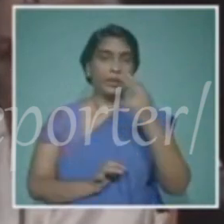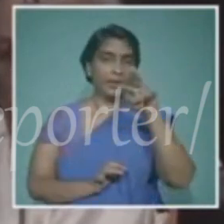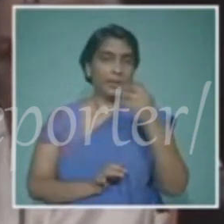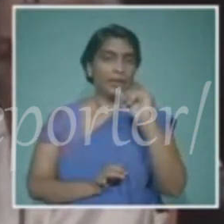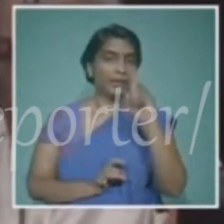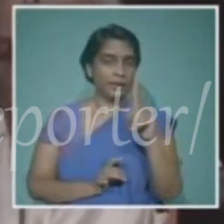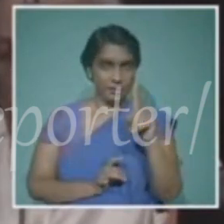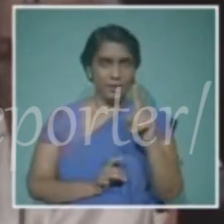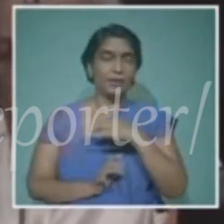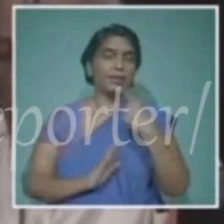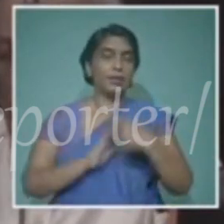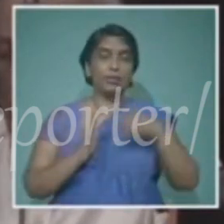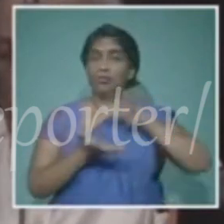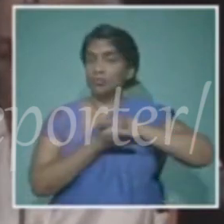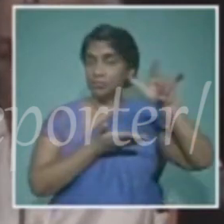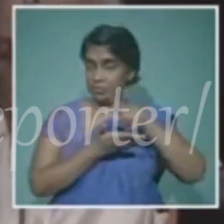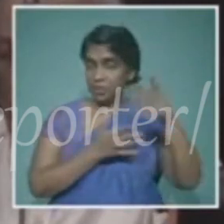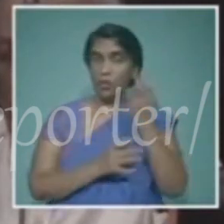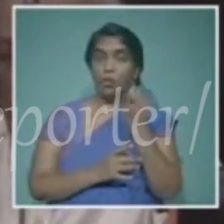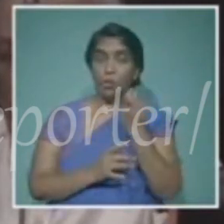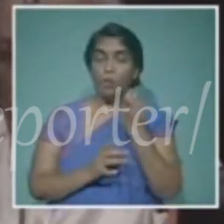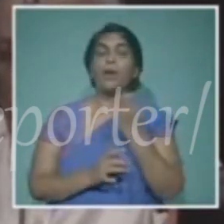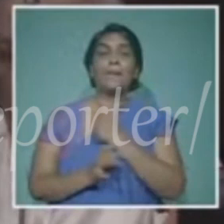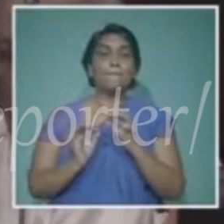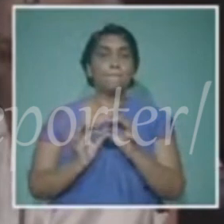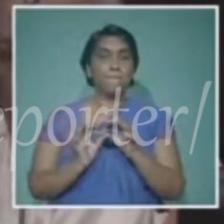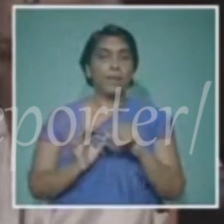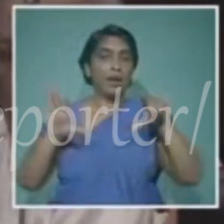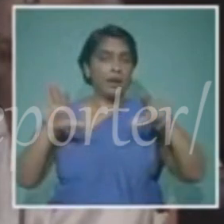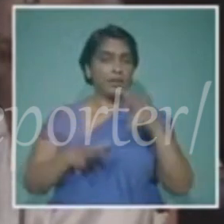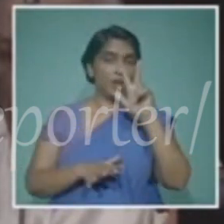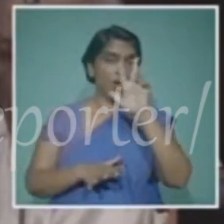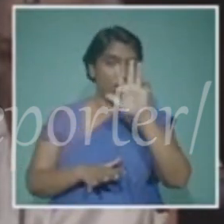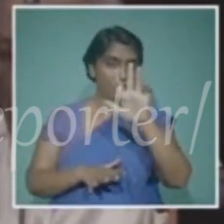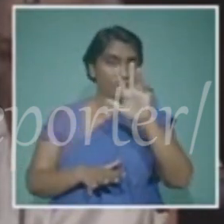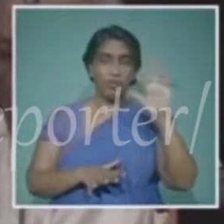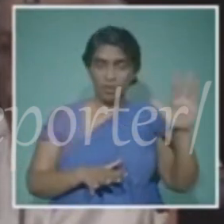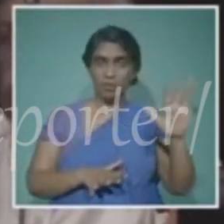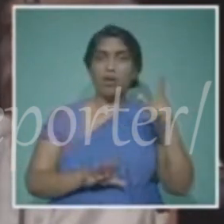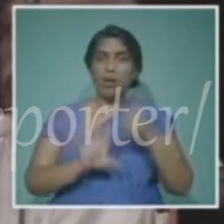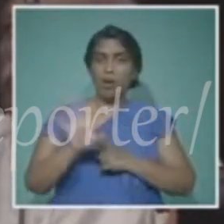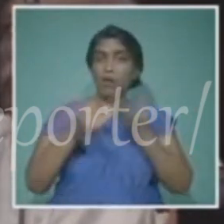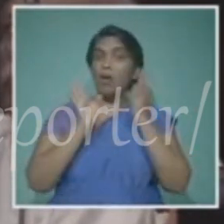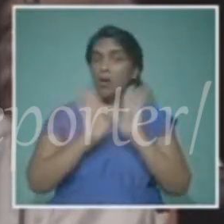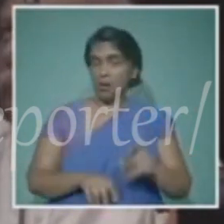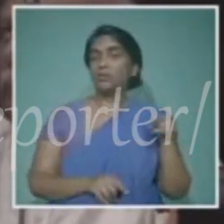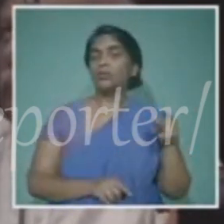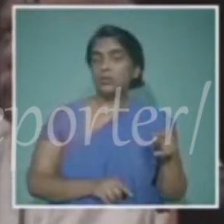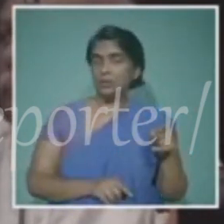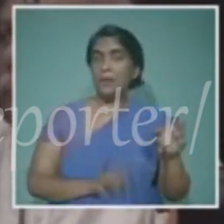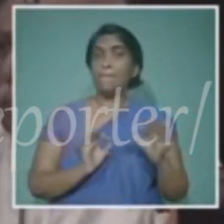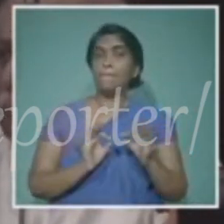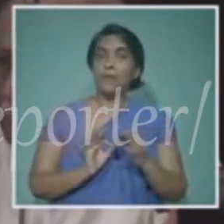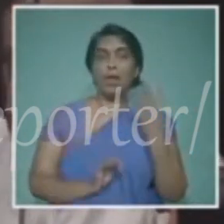හැට එකයි. ශ්‍රී ලංකන් ගුවන් සමාගම රුපියල් බිලියන හත්සය අනුනම්මයි. මවිතන අවුරුද්ද අවසාන වෙනකොට මේක